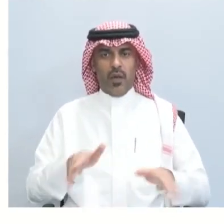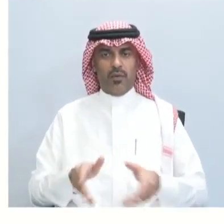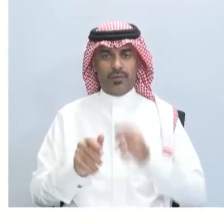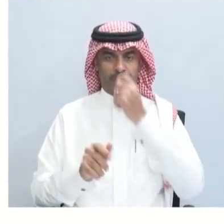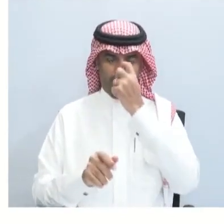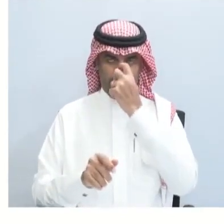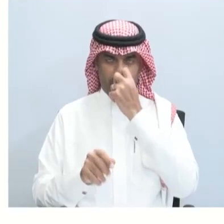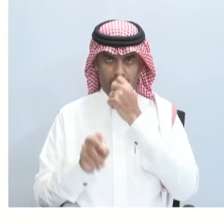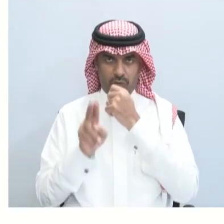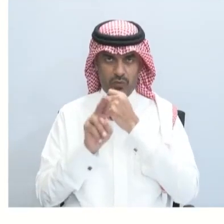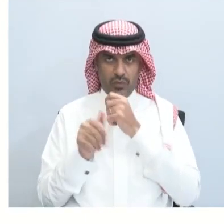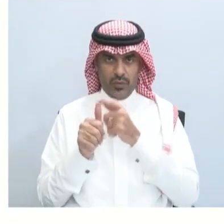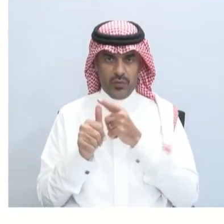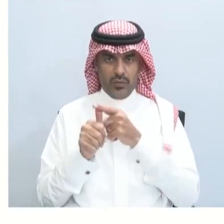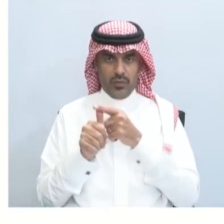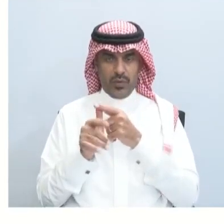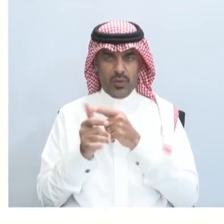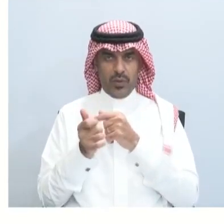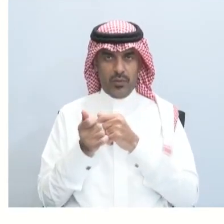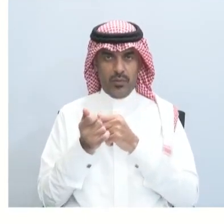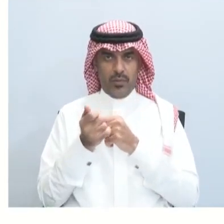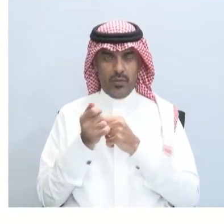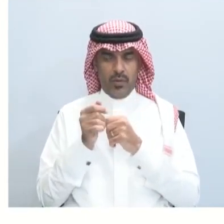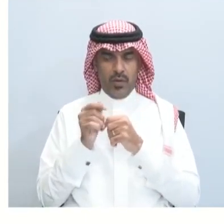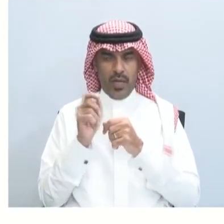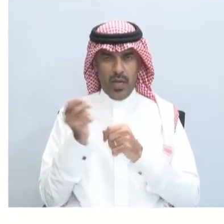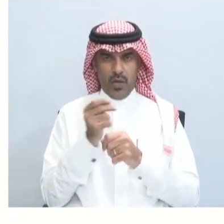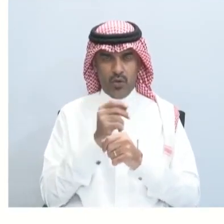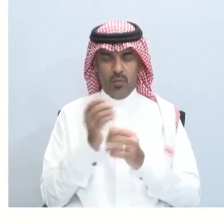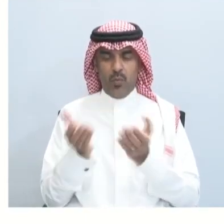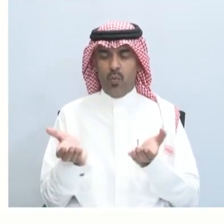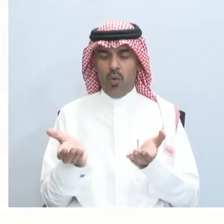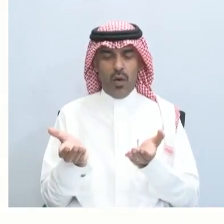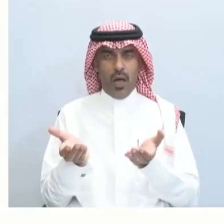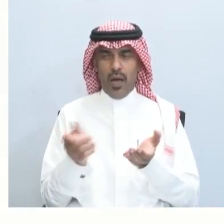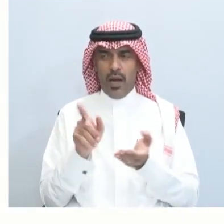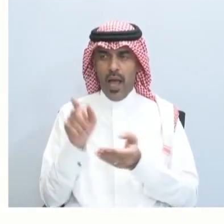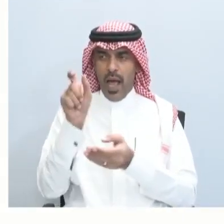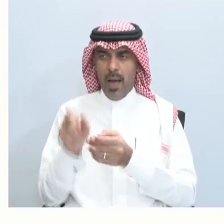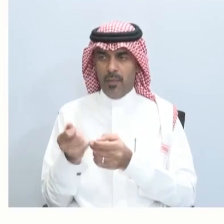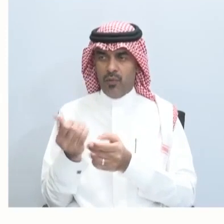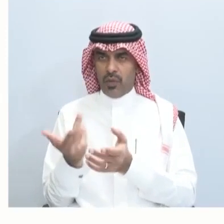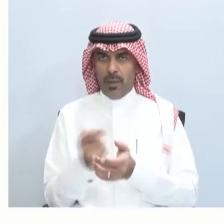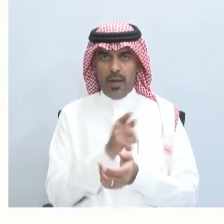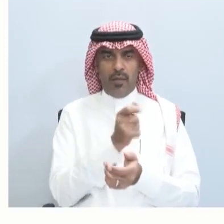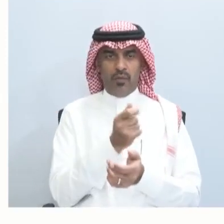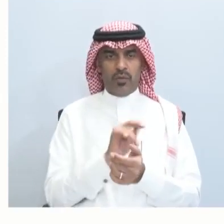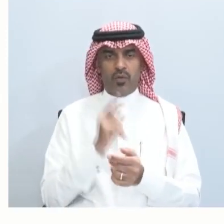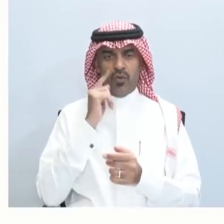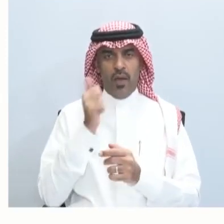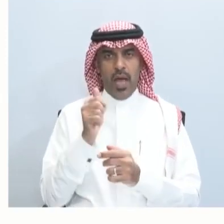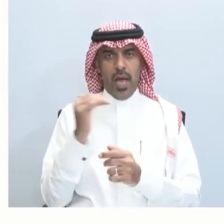السؤال الاول اكتب متباينه تقارن بين نقود احمد وخالد لدينا هنا في هذا الجدول احمد